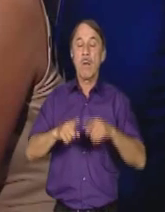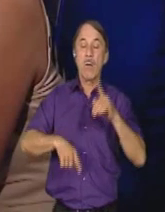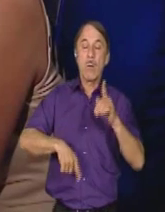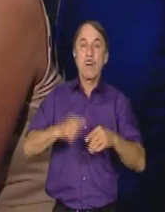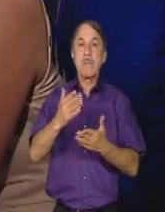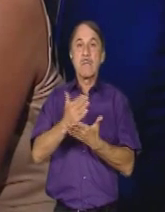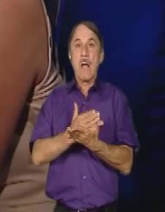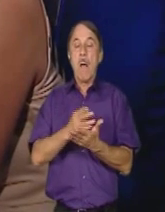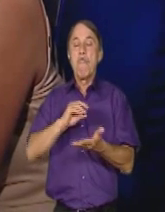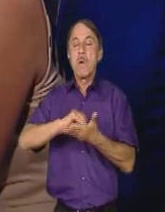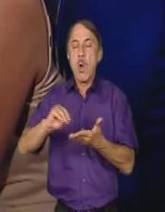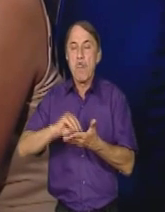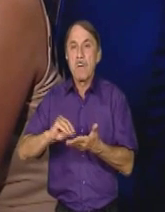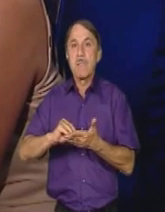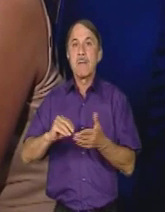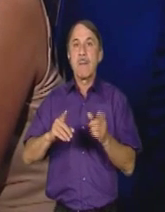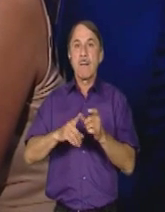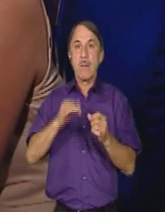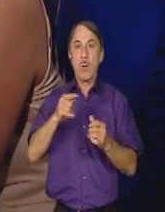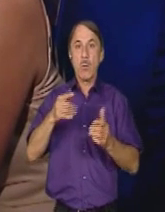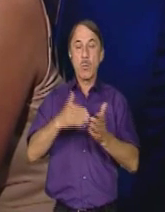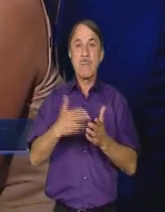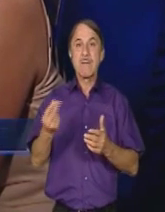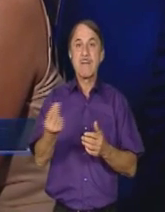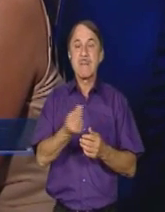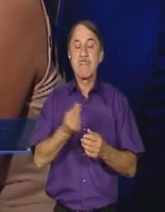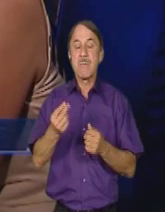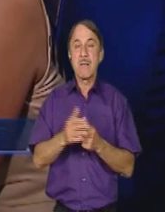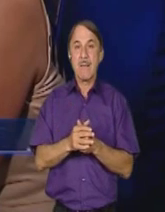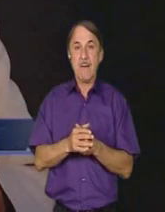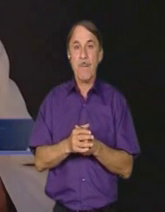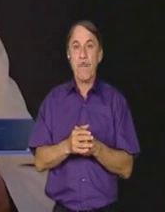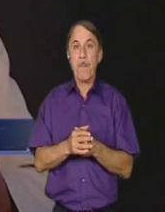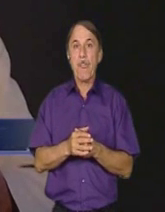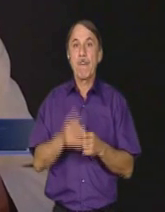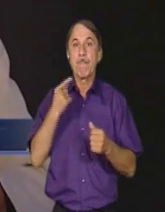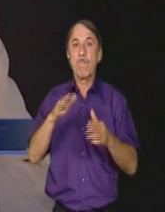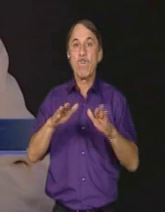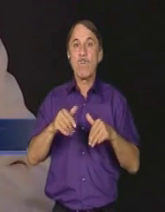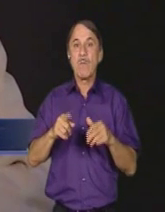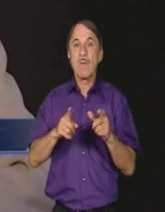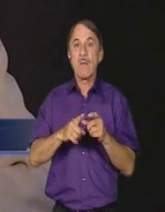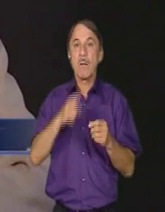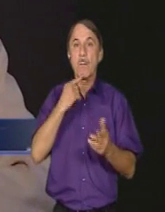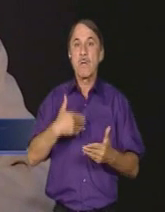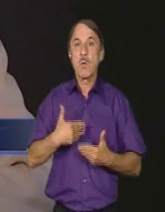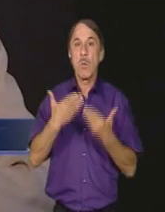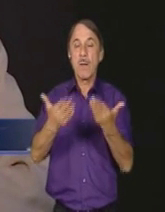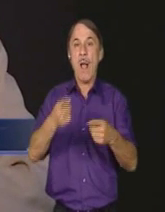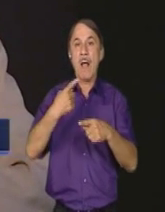golih zakona i propisa Evropske unije na tlo Srbije po mehanizmu mi ćemo